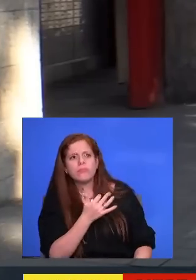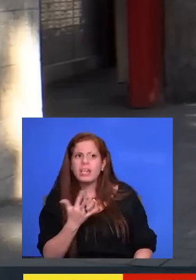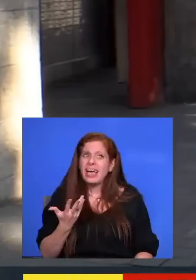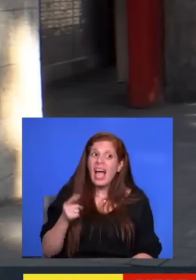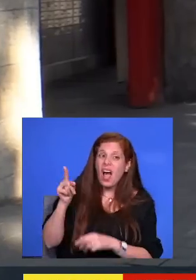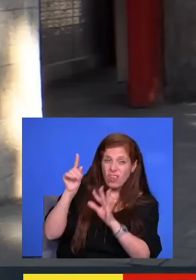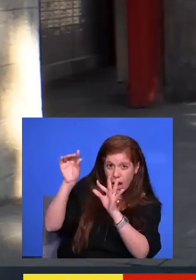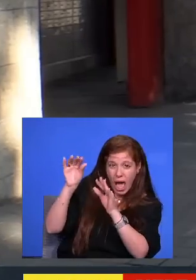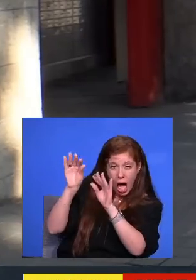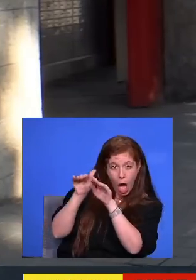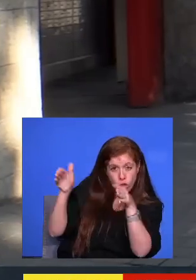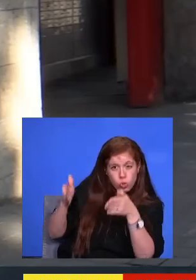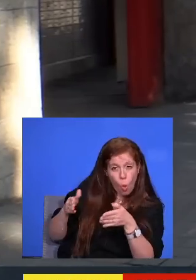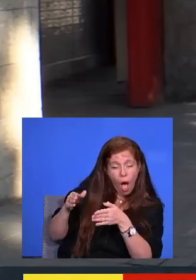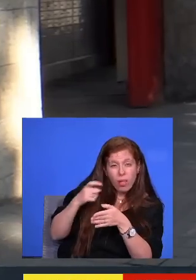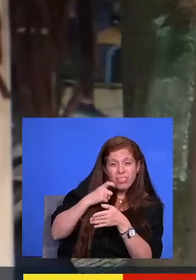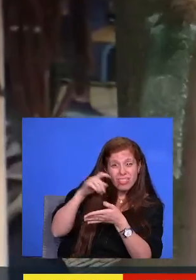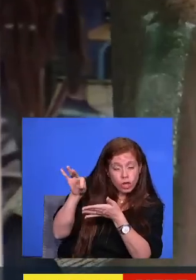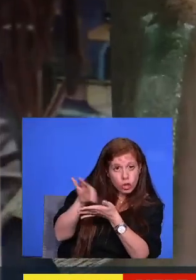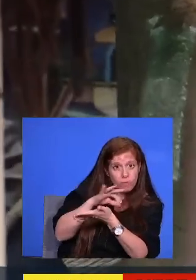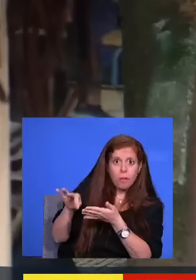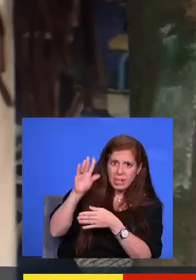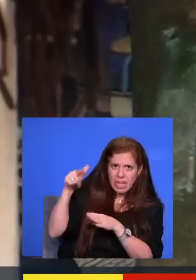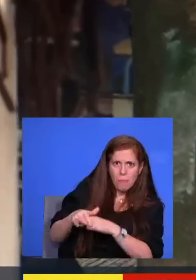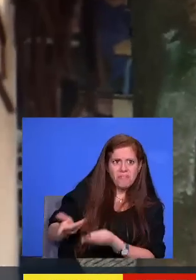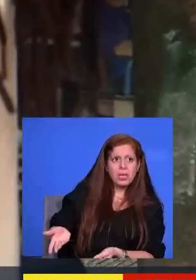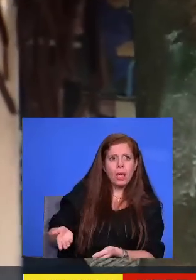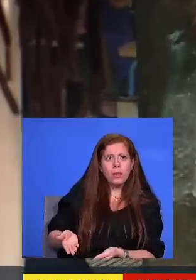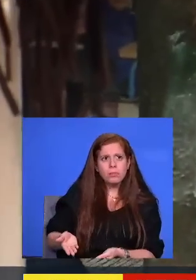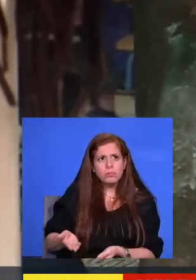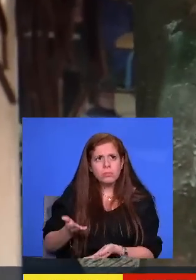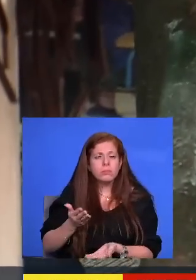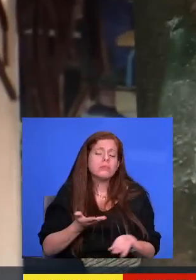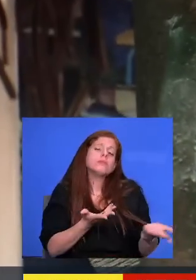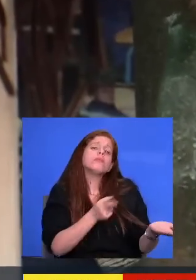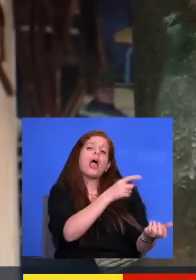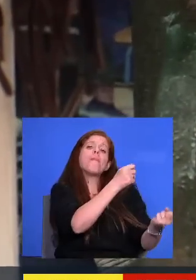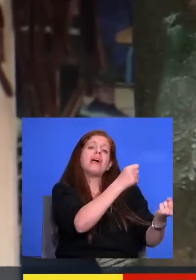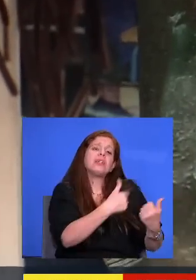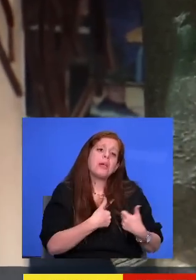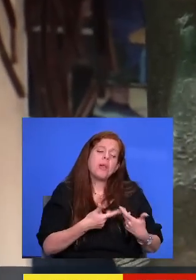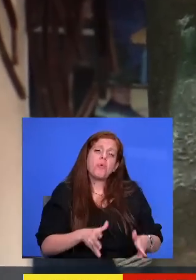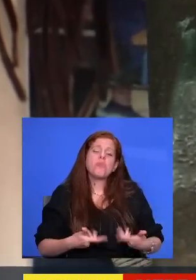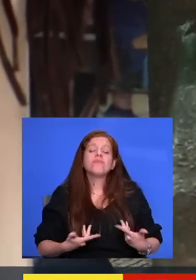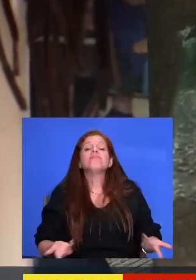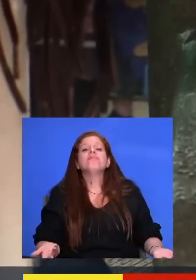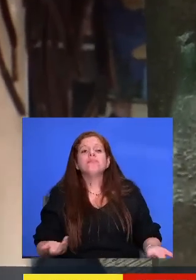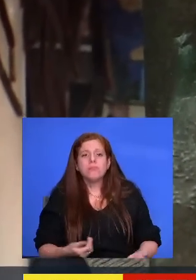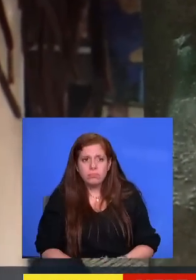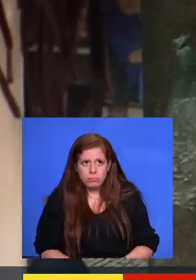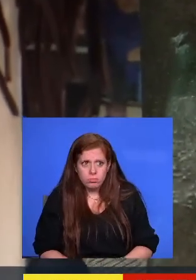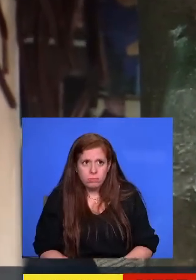אבל הדוכן גם מפריע למרחב הציבורי. כבר שנים. הם חזקים, אנחנו מה...